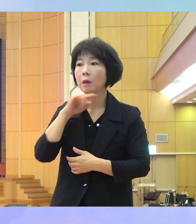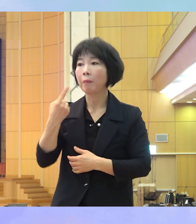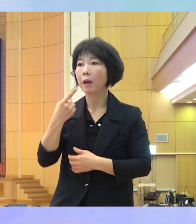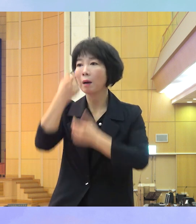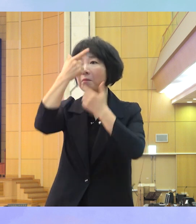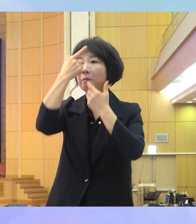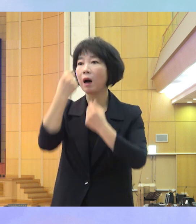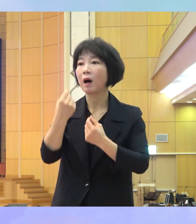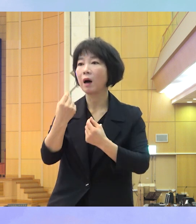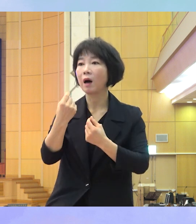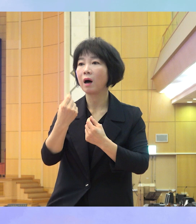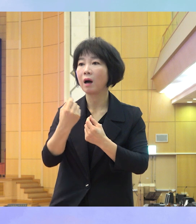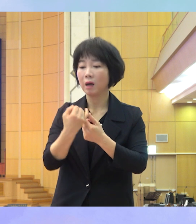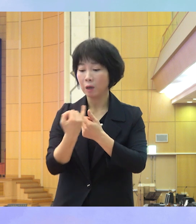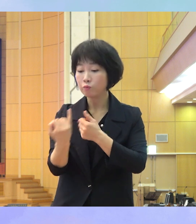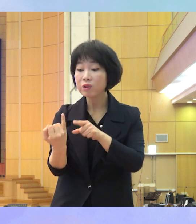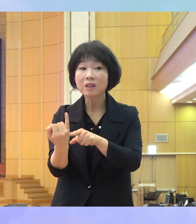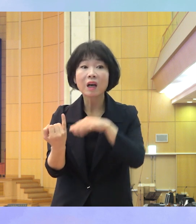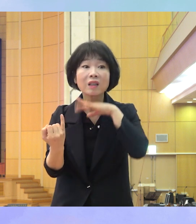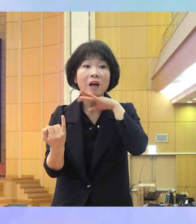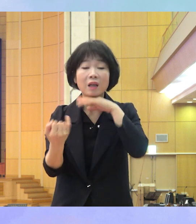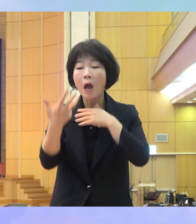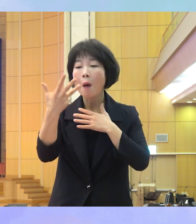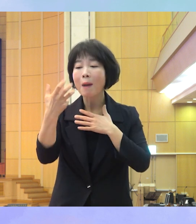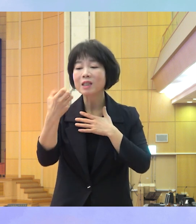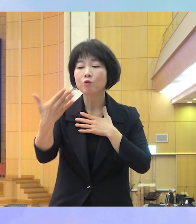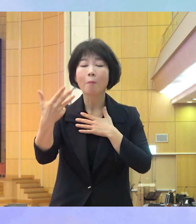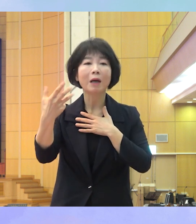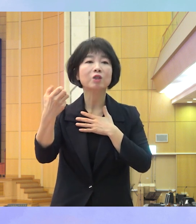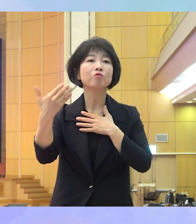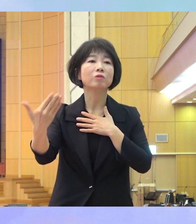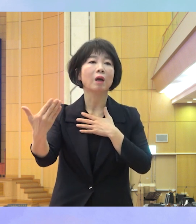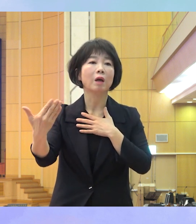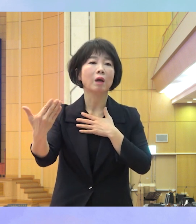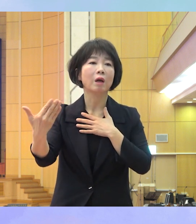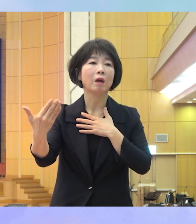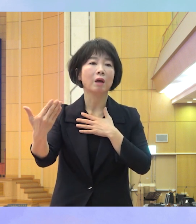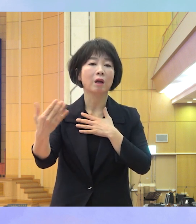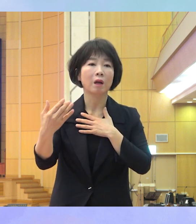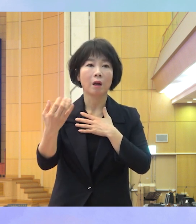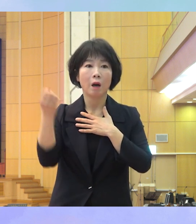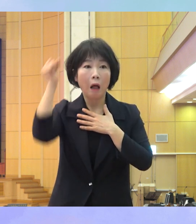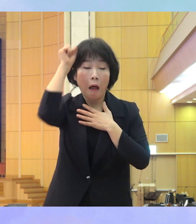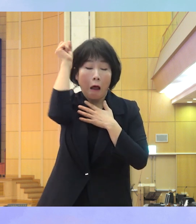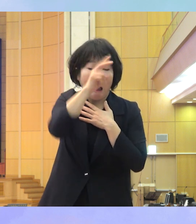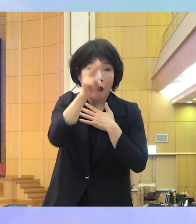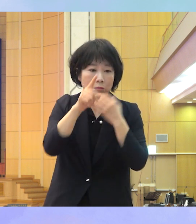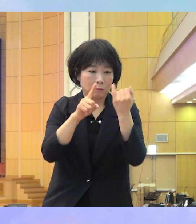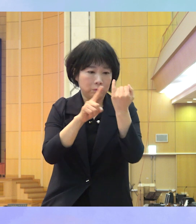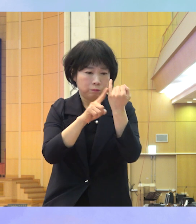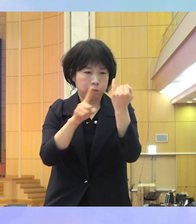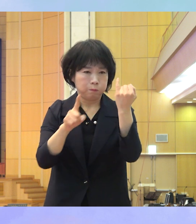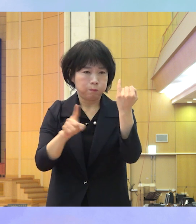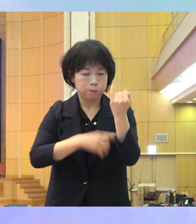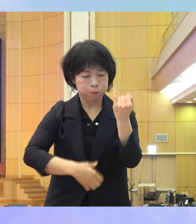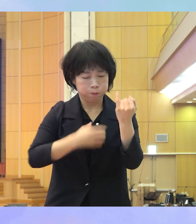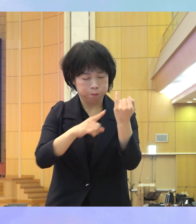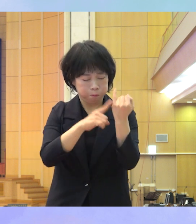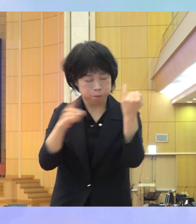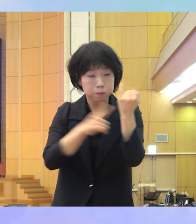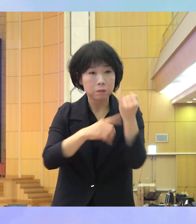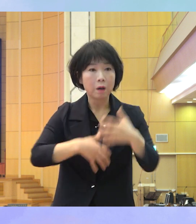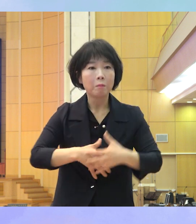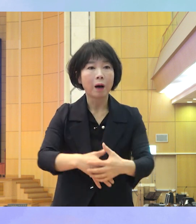이렇게 아들을 낳을 것이라는 말씀을 들었는데 100살이 돼서 바로 이 세